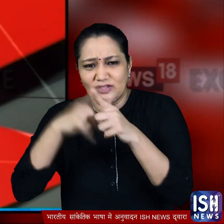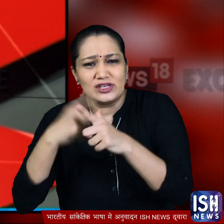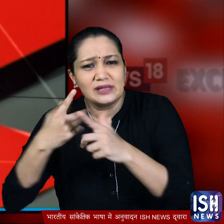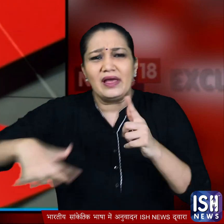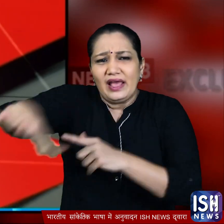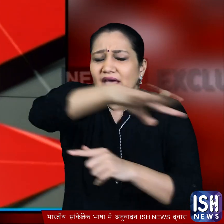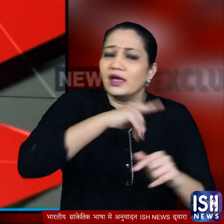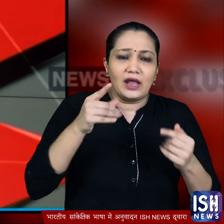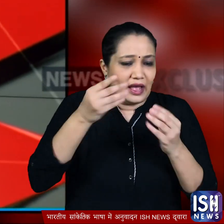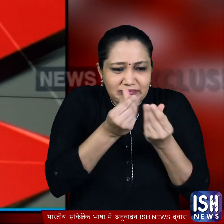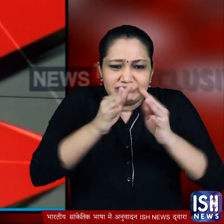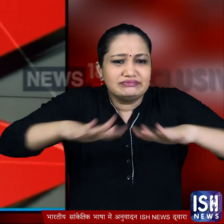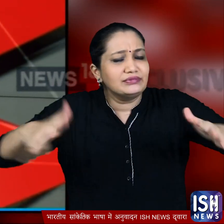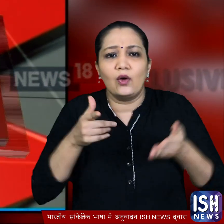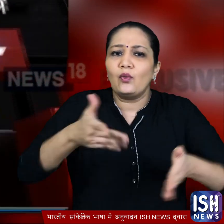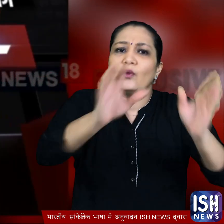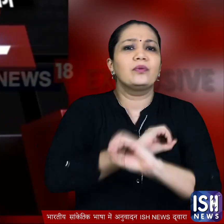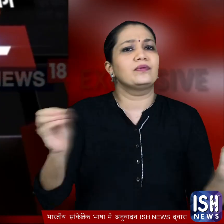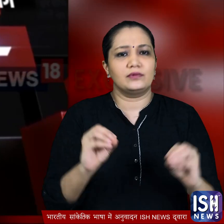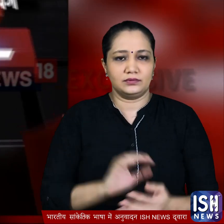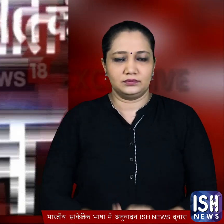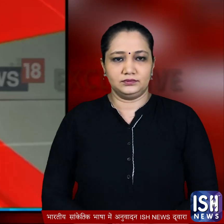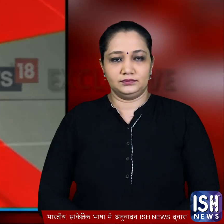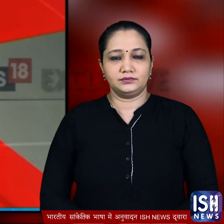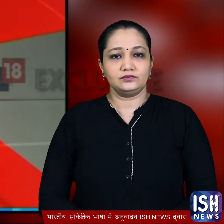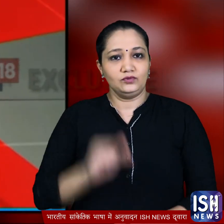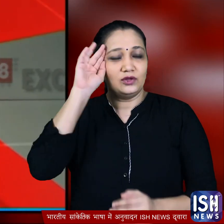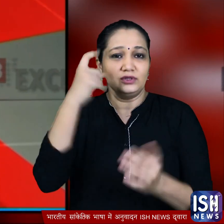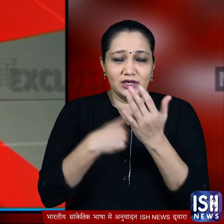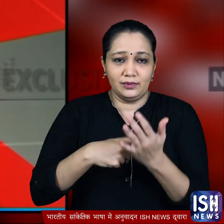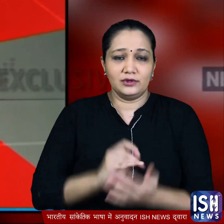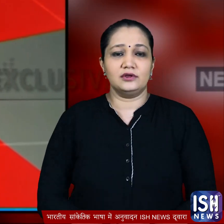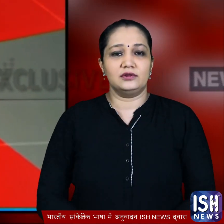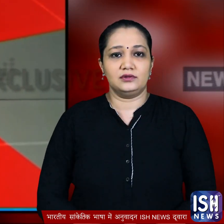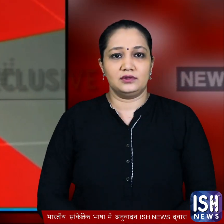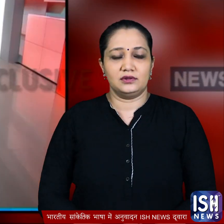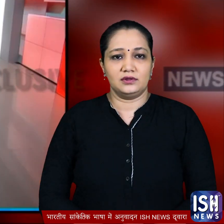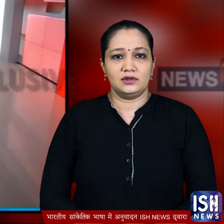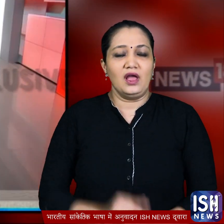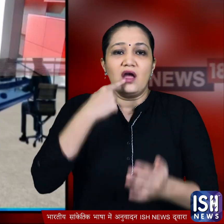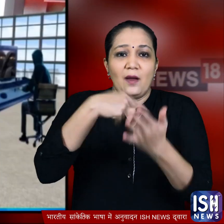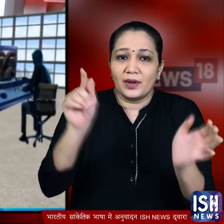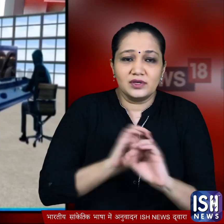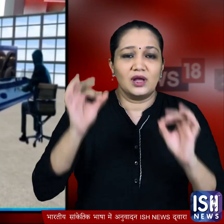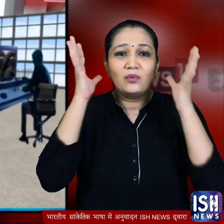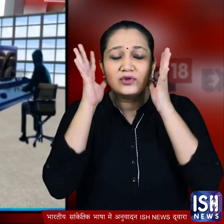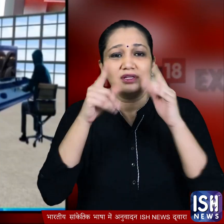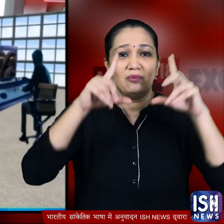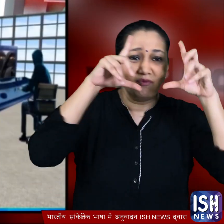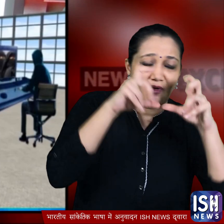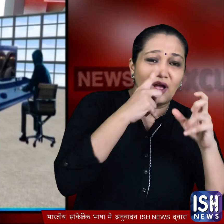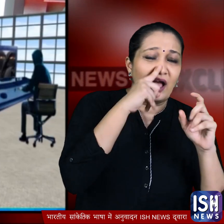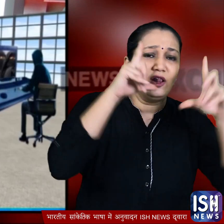इलाकों में बसे गांव तक जाने के लिए सड़कें भी नहीं। न्यूज़ 18 के आनंद तिवारी की रिपोर्ट है कि बगैर इजाजत के मुस्लिम महिलाओं